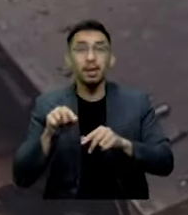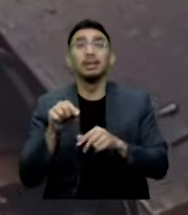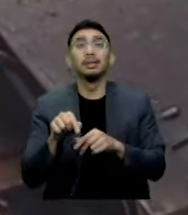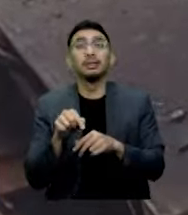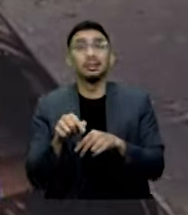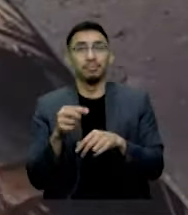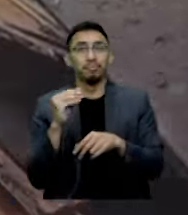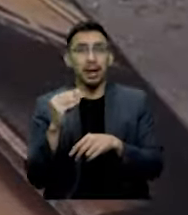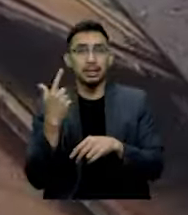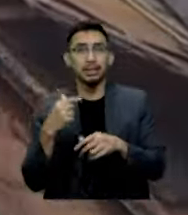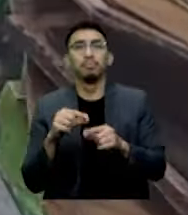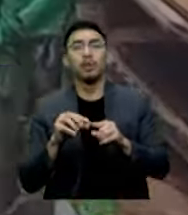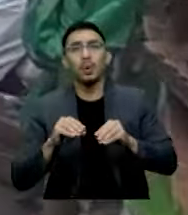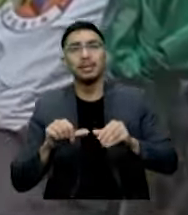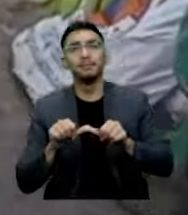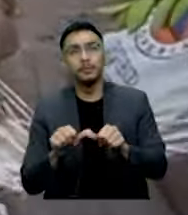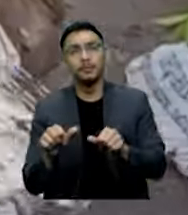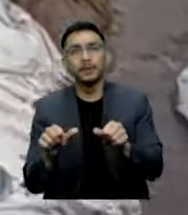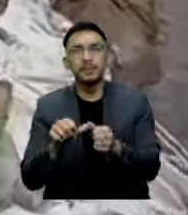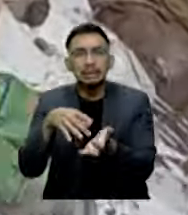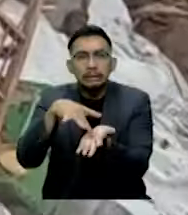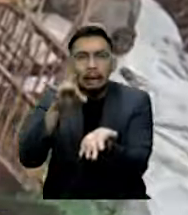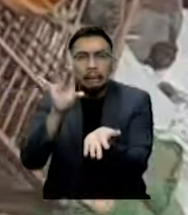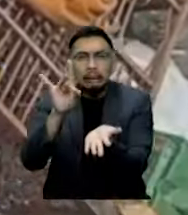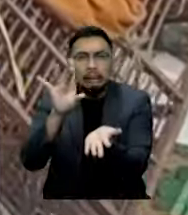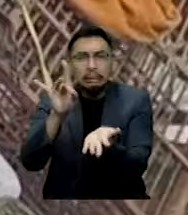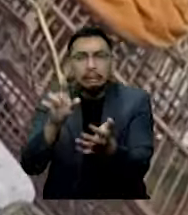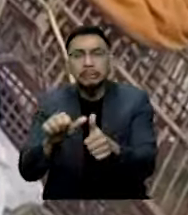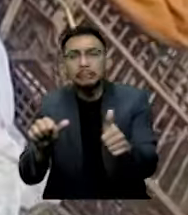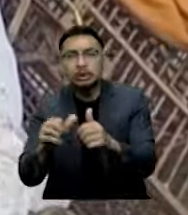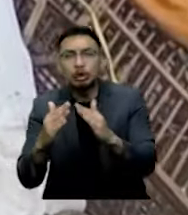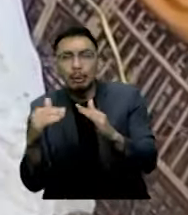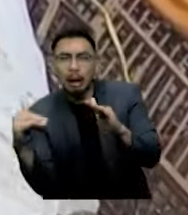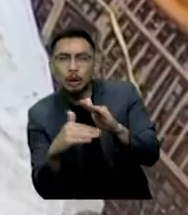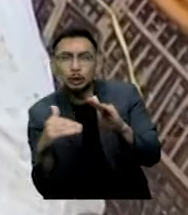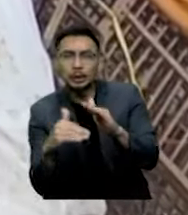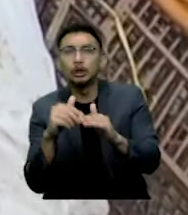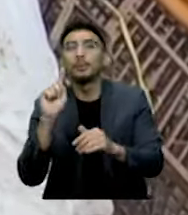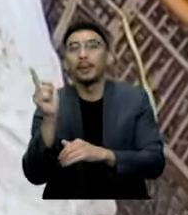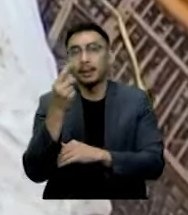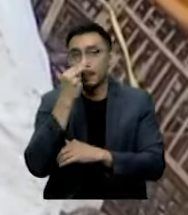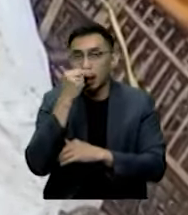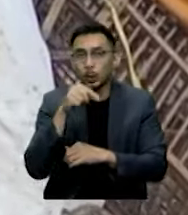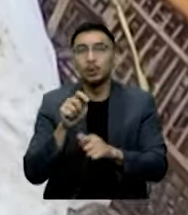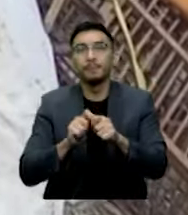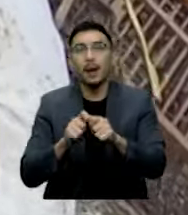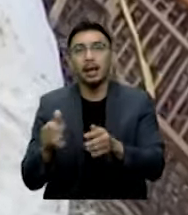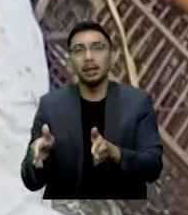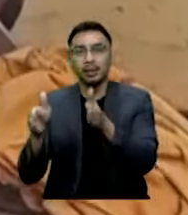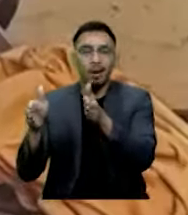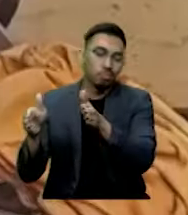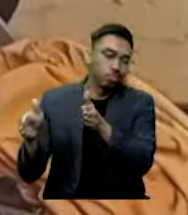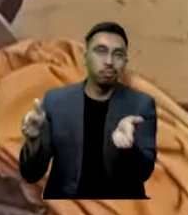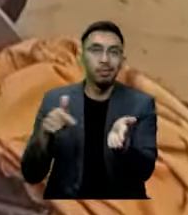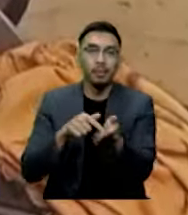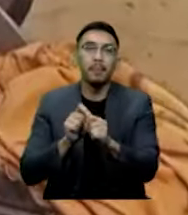petugas berupaya membersihkan sisa lumpur yang masuk ke rumah. Pemerintah Kota Bandung telah memperbaiki tanggul Sungai Cikapundung yang jebol. Akibat